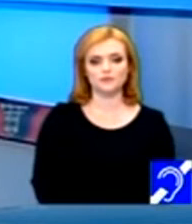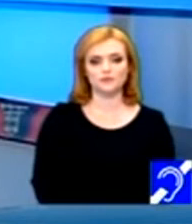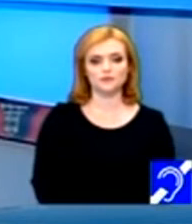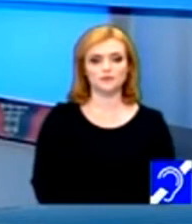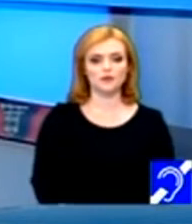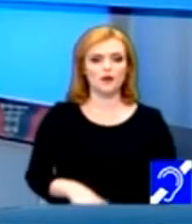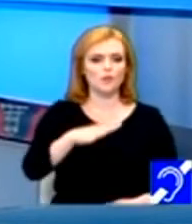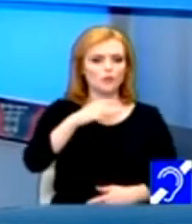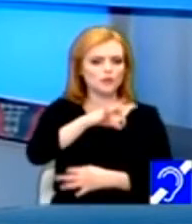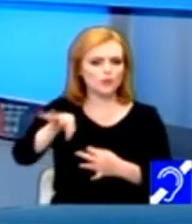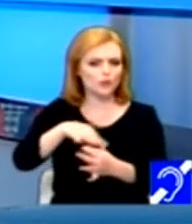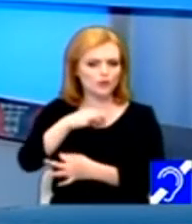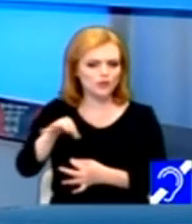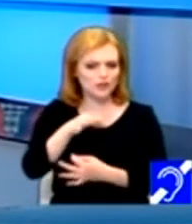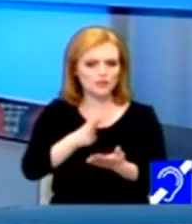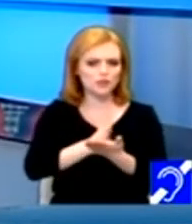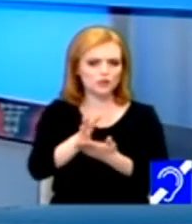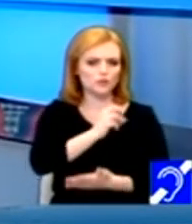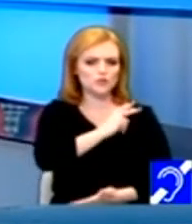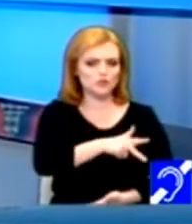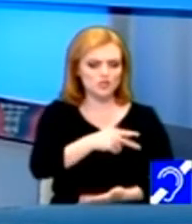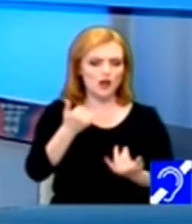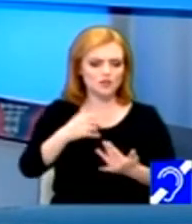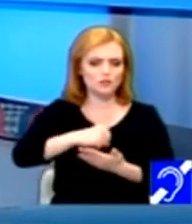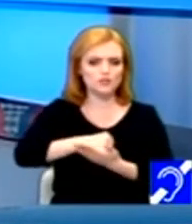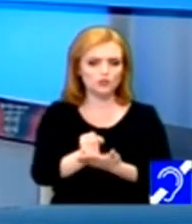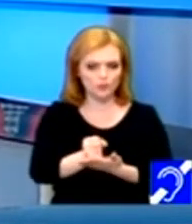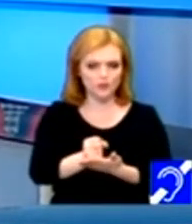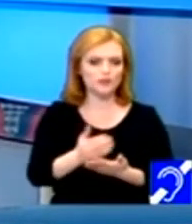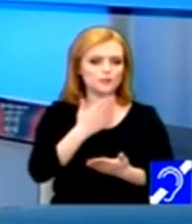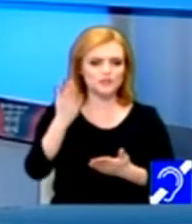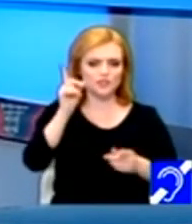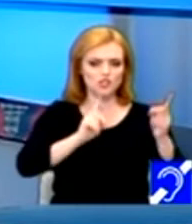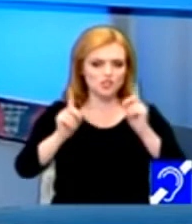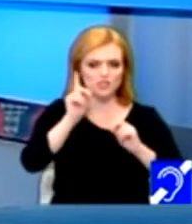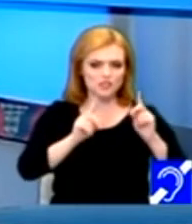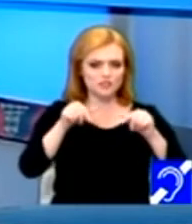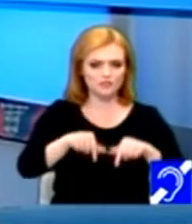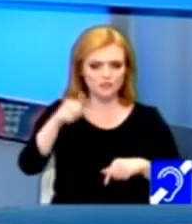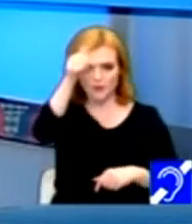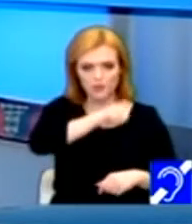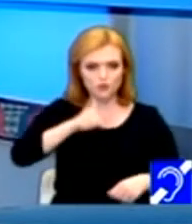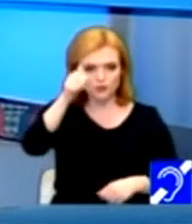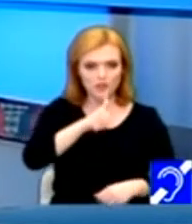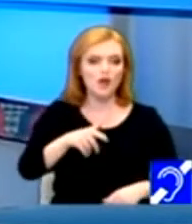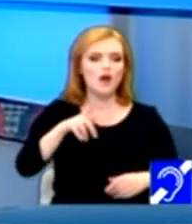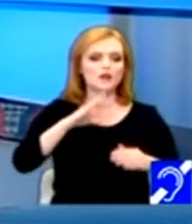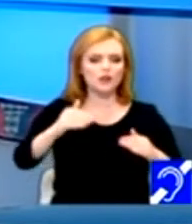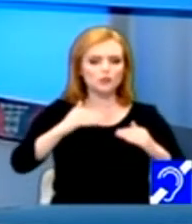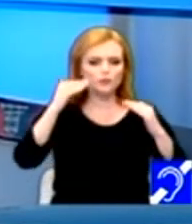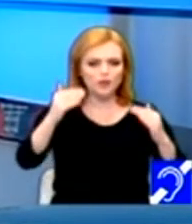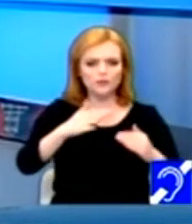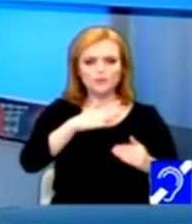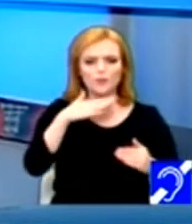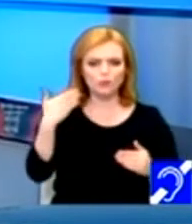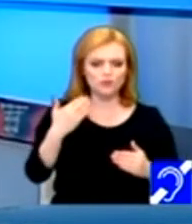Ploaie de proiecte cu tentă socială aprobate în ultima ședință a Parlamentului din acest an. La final de sesiune, deputații au votat majorarea alocațiilor pentru